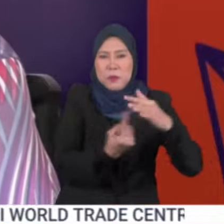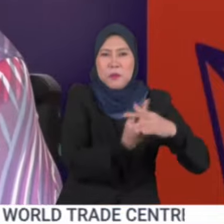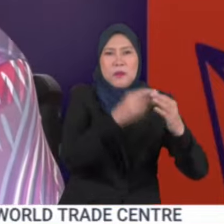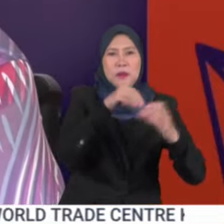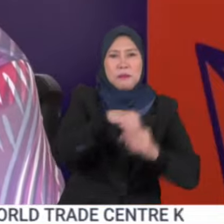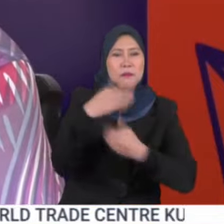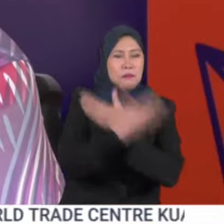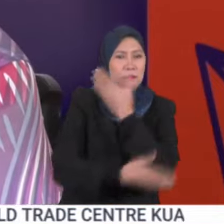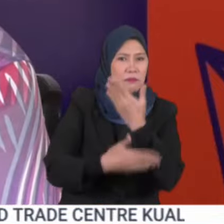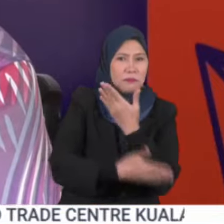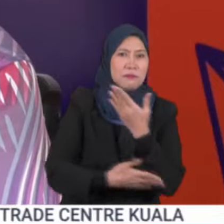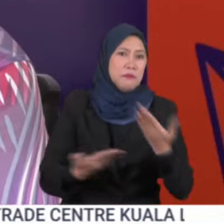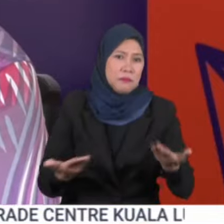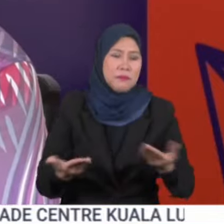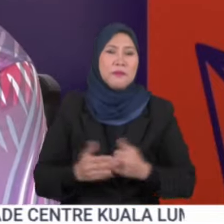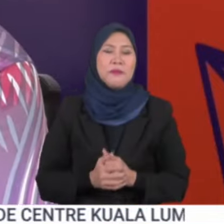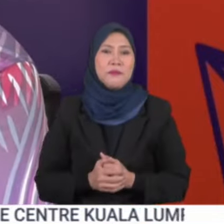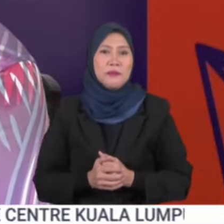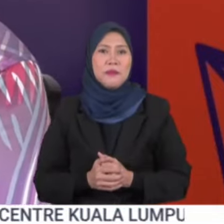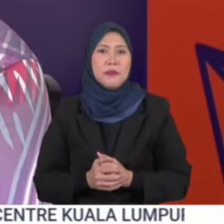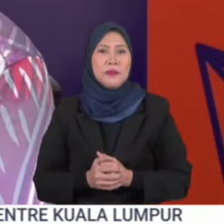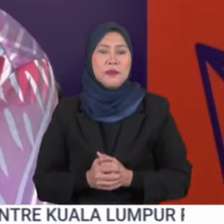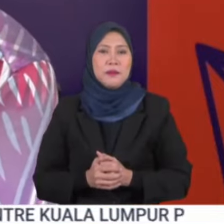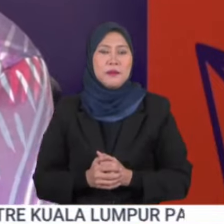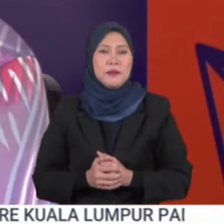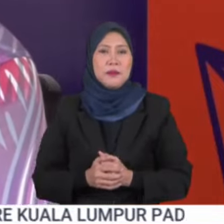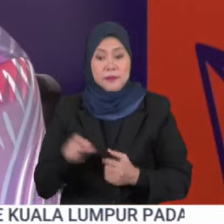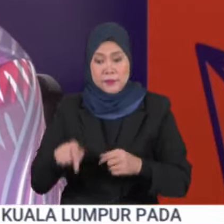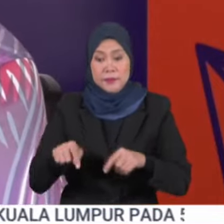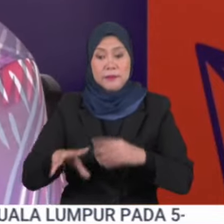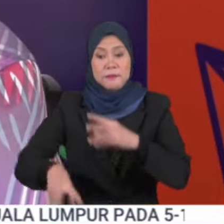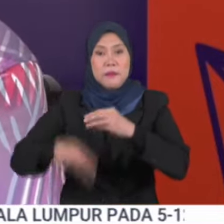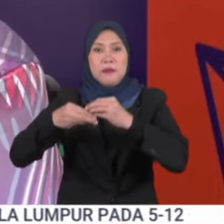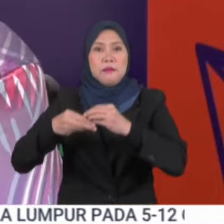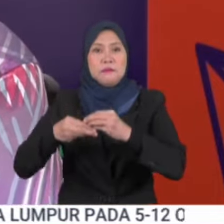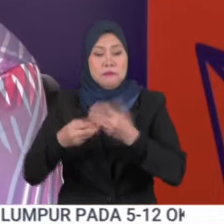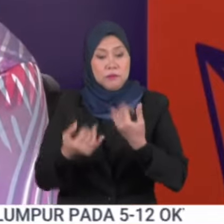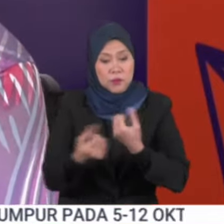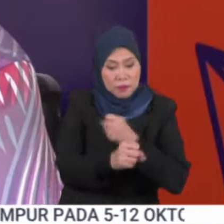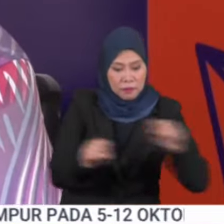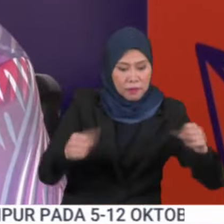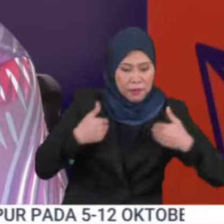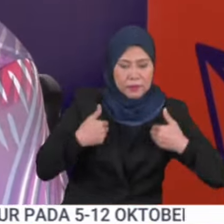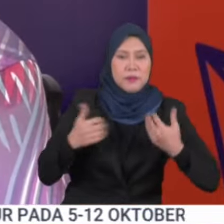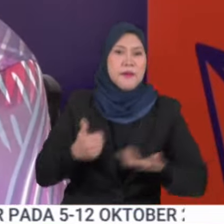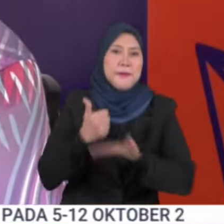Ya, yeah, this is kita kata tambahan kepada apa yang dah ada sekarang.